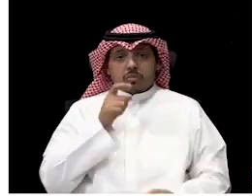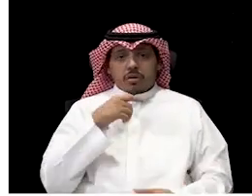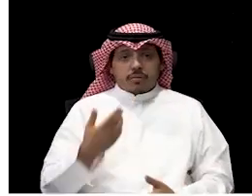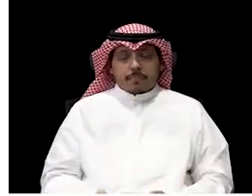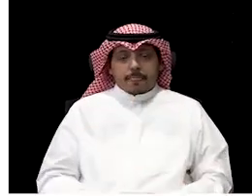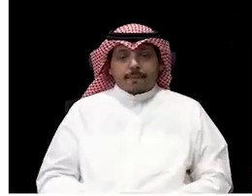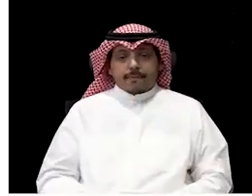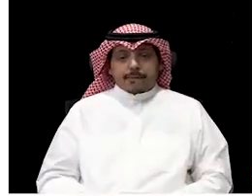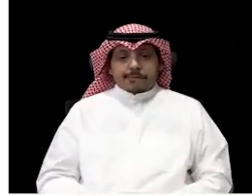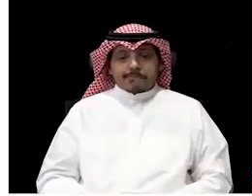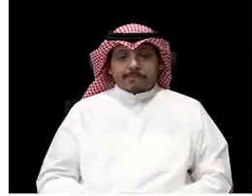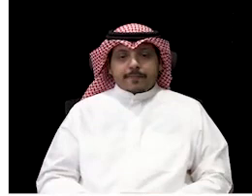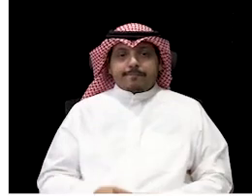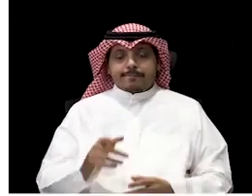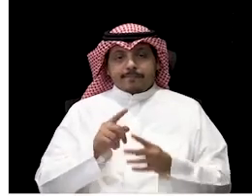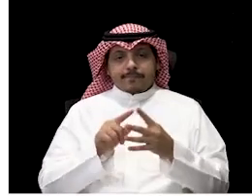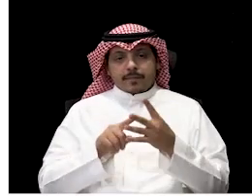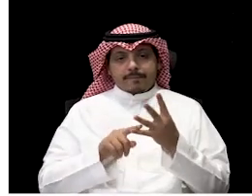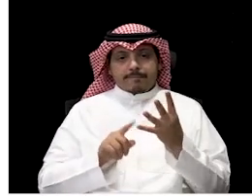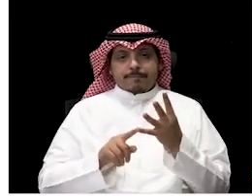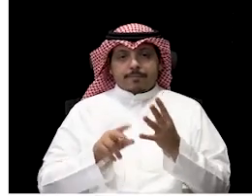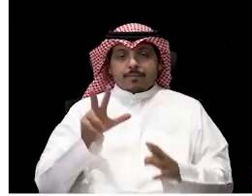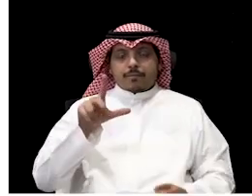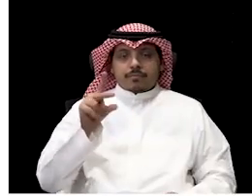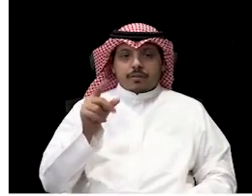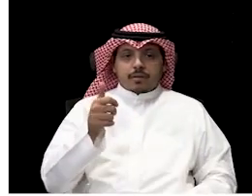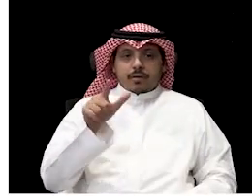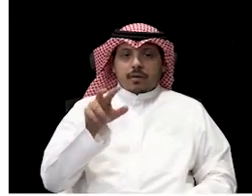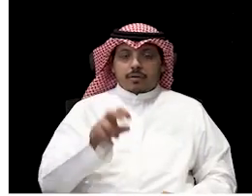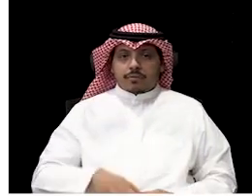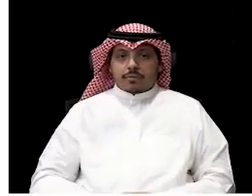هذه بالنسبة إلى أنواع البطالة.